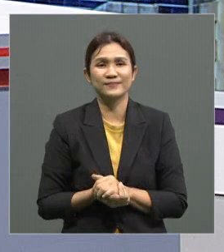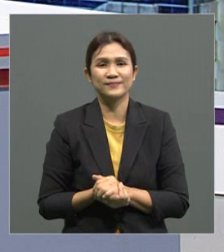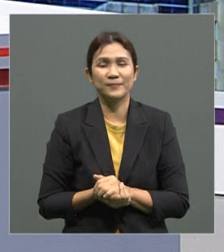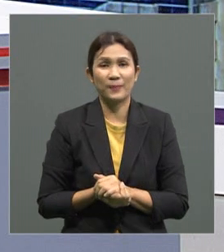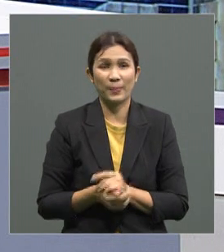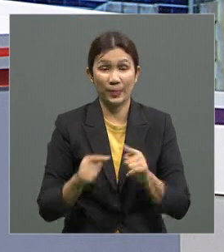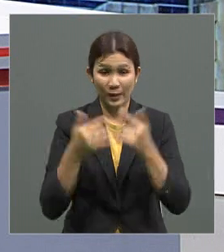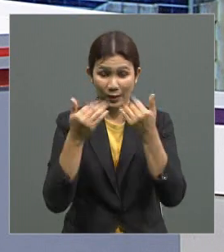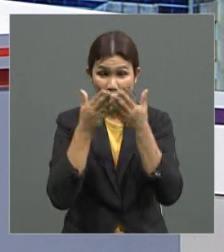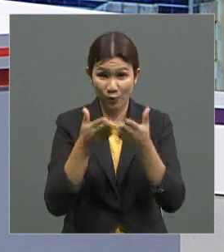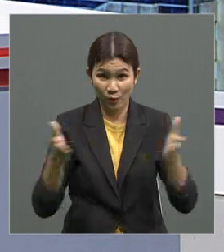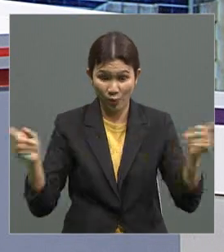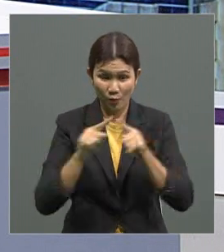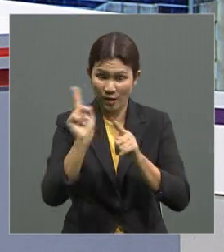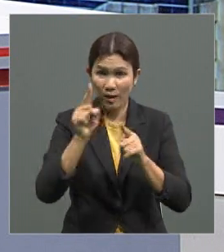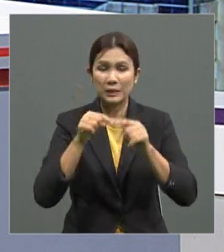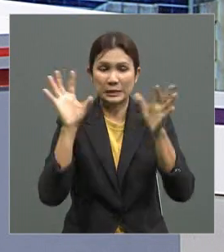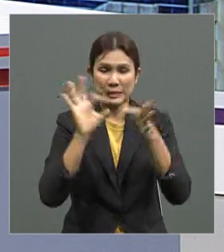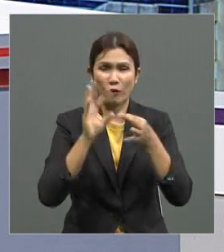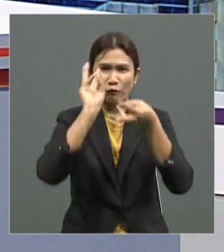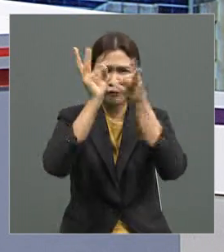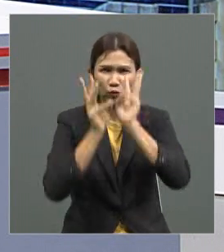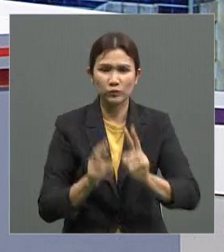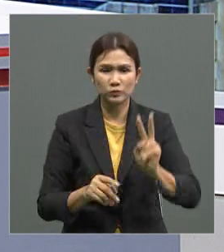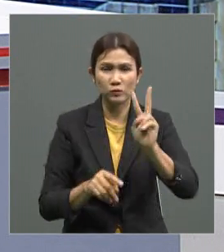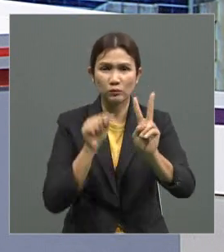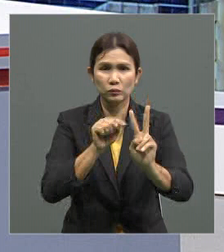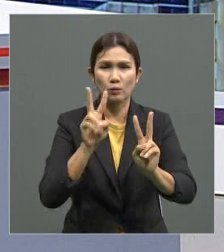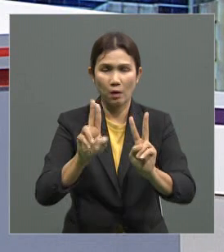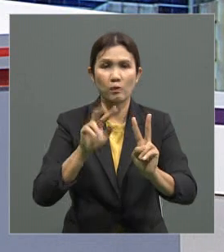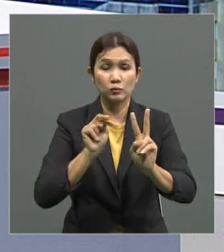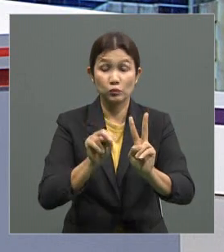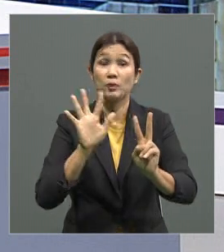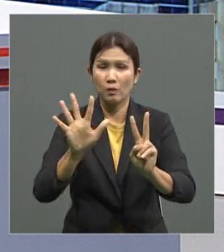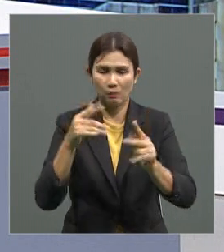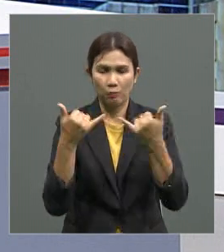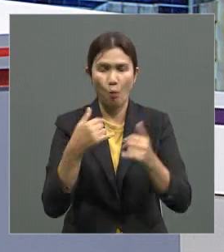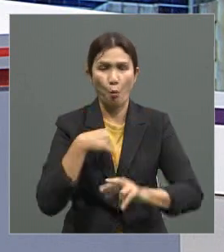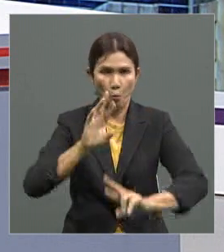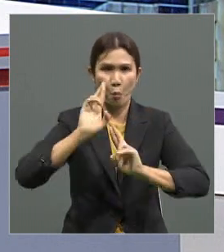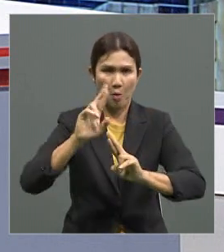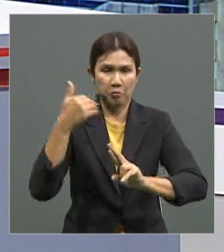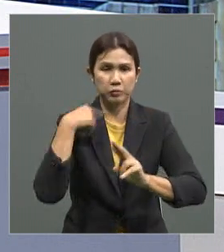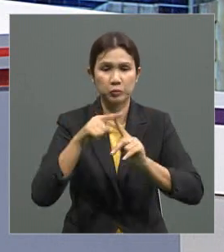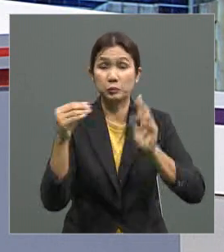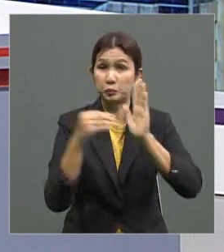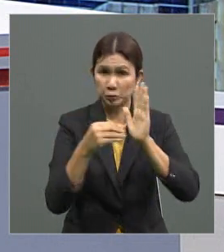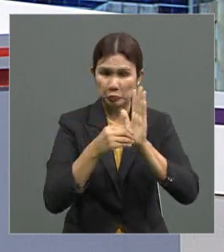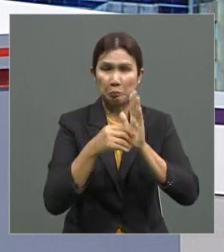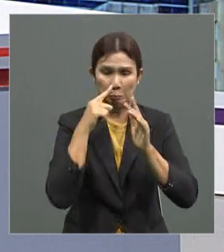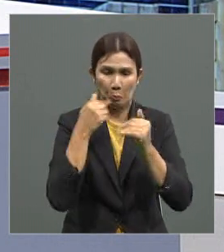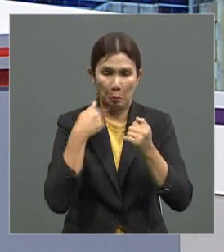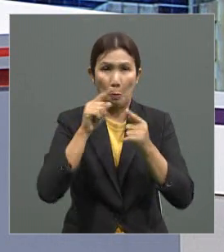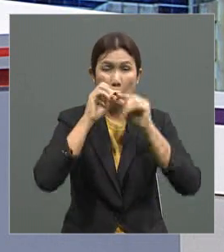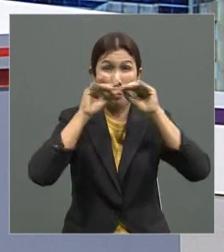มาดูภาพรวมสถานการณ์ฝุ่น PM 2.5 กันบ้างนะคะถ้าไปดูเนี่ยยังต้องเฝ้าระวังกันอยู่หลายพื้นที่ทีเดียวรวมถึงกรุงเทพมหานครก็มีปริมาณสะ